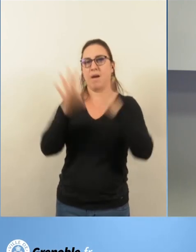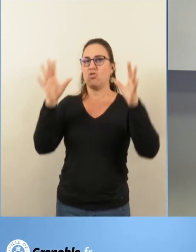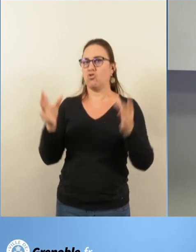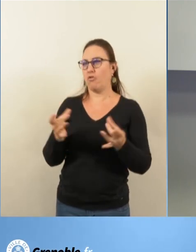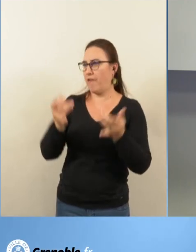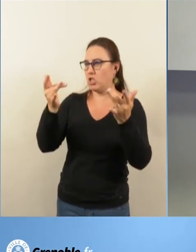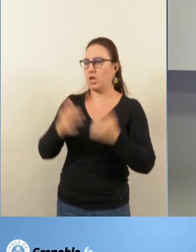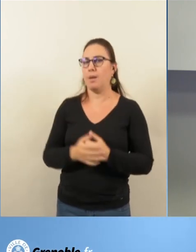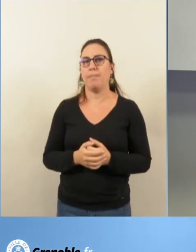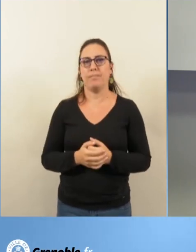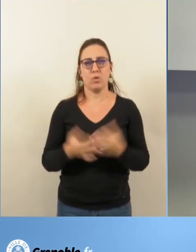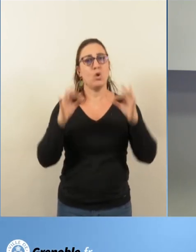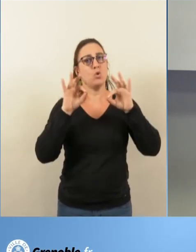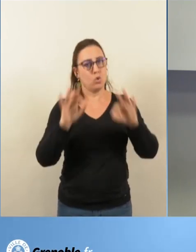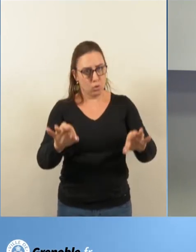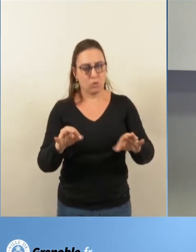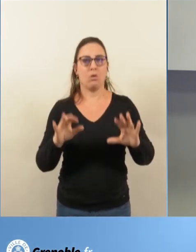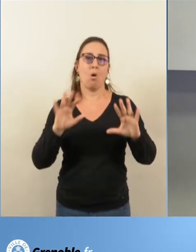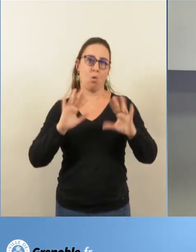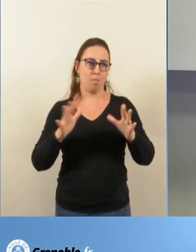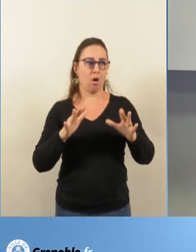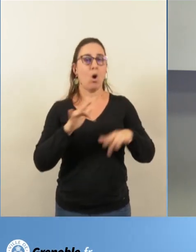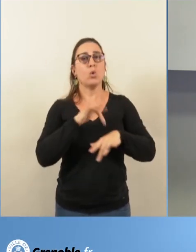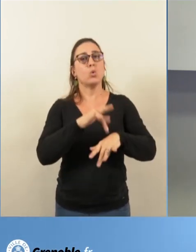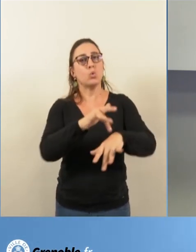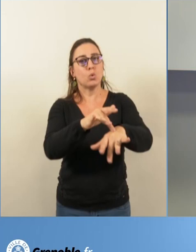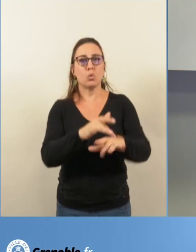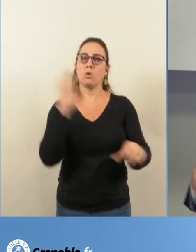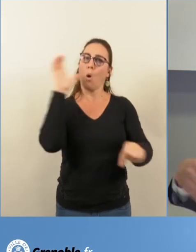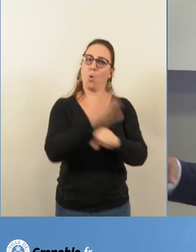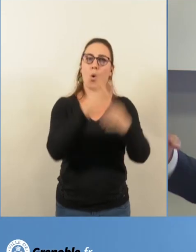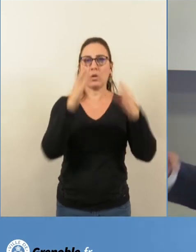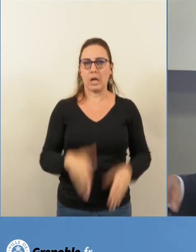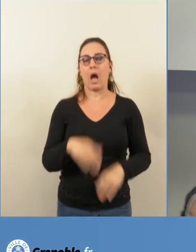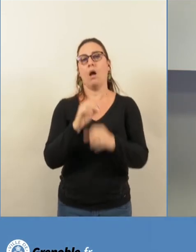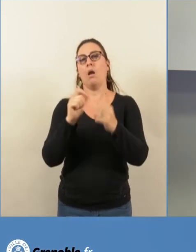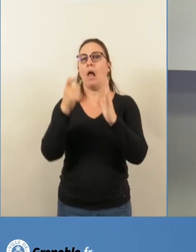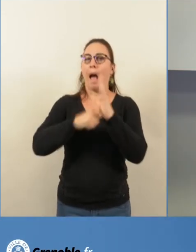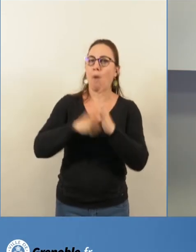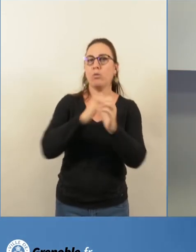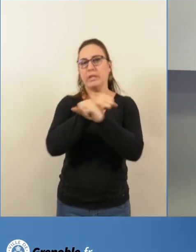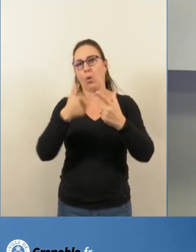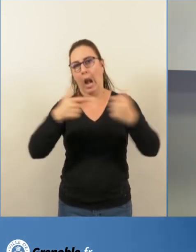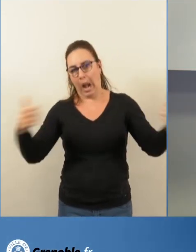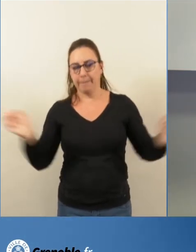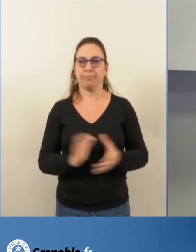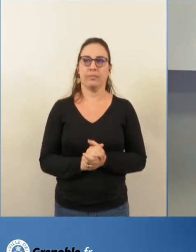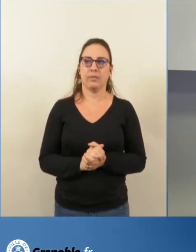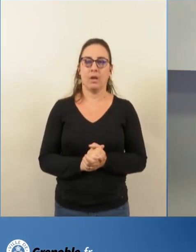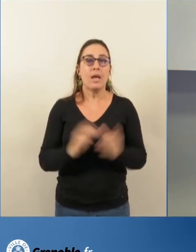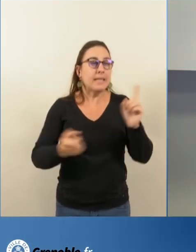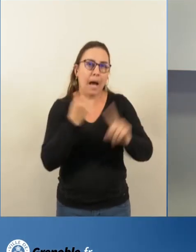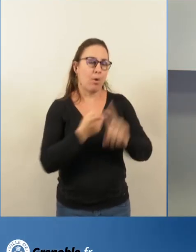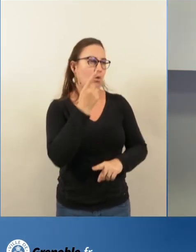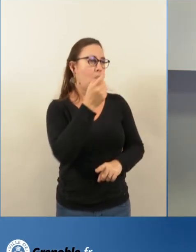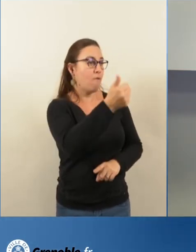ait justifié quand impression de tel fait soit prononcé à son encontre une peine blablablabla je pense qu'il est important vous ne pouvez pas